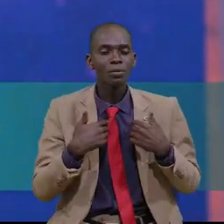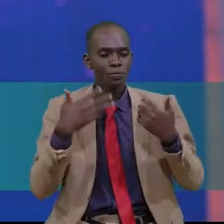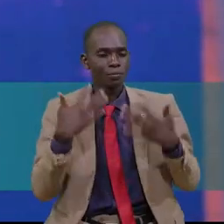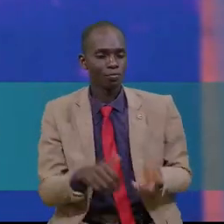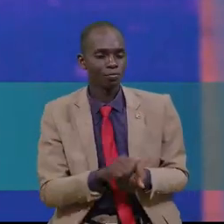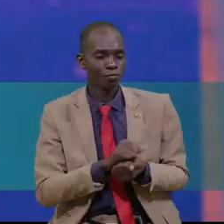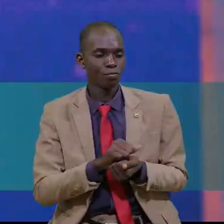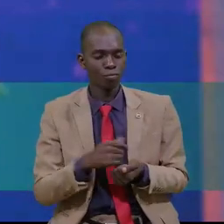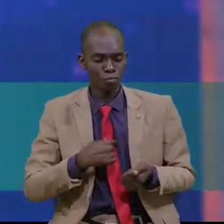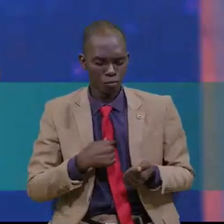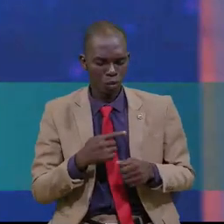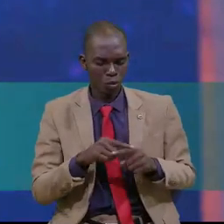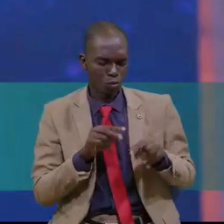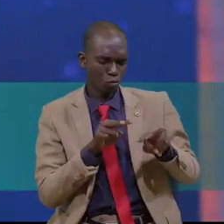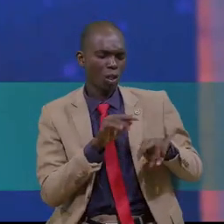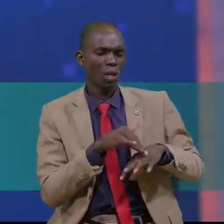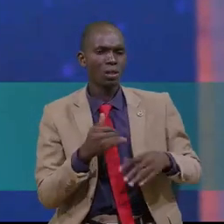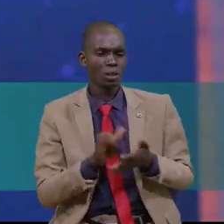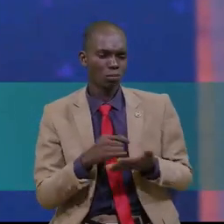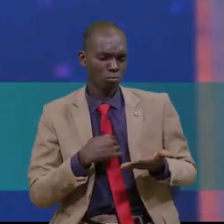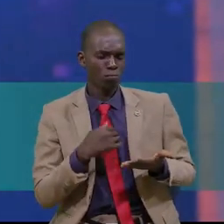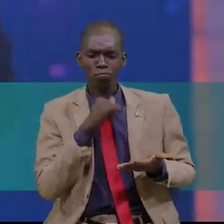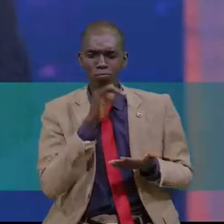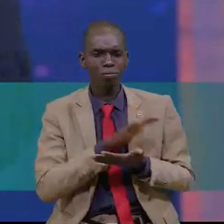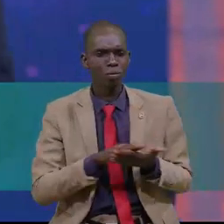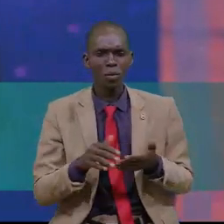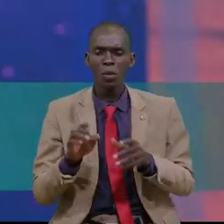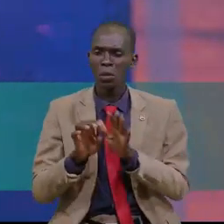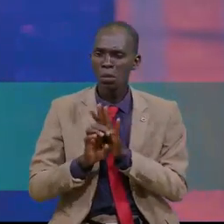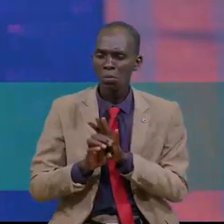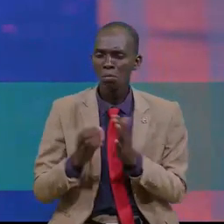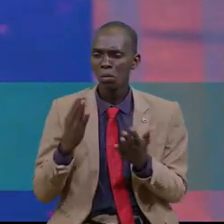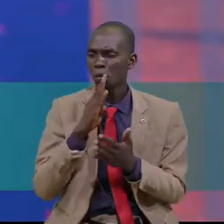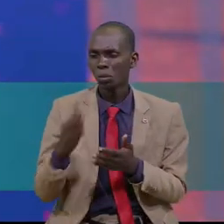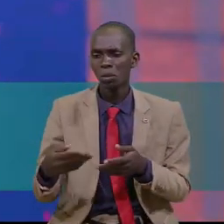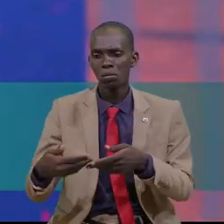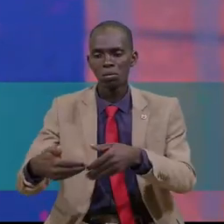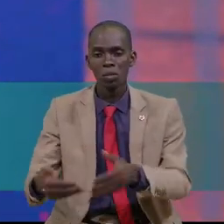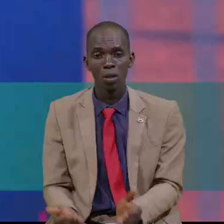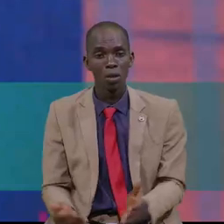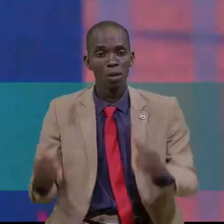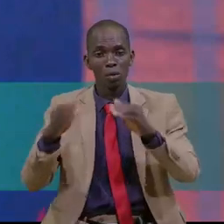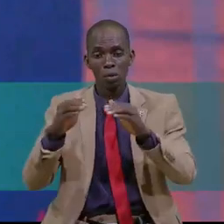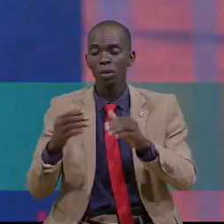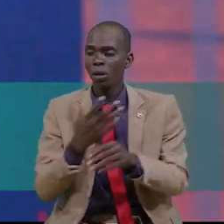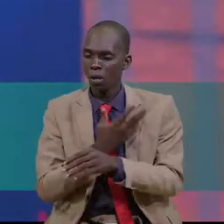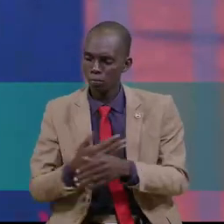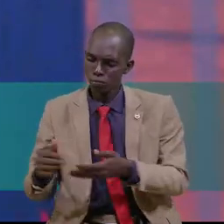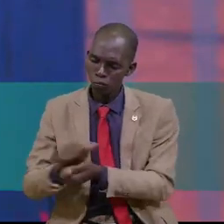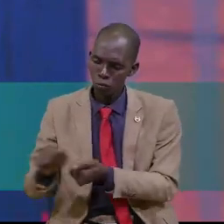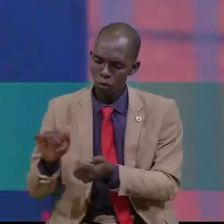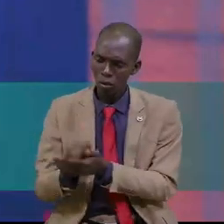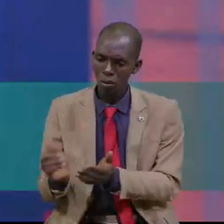qu'ils ont lavé des habits, ce n'est pas assez propre. Tu laves les plats, mais ce n'est pas assez propre. Et aucun homme ne peut